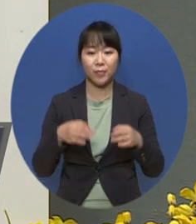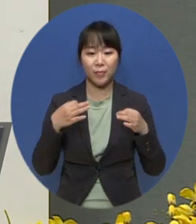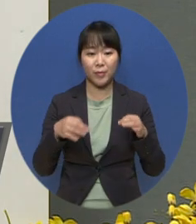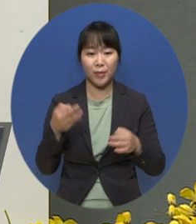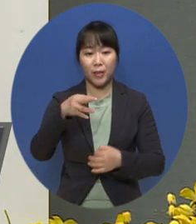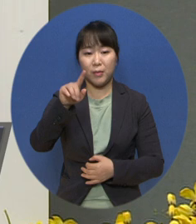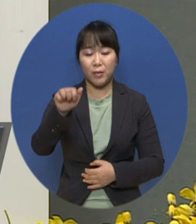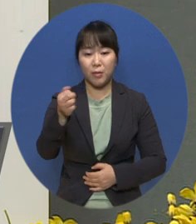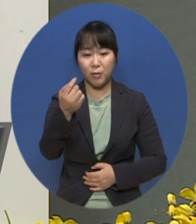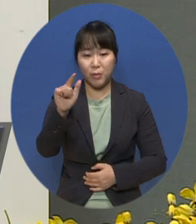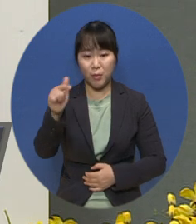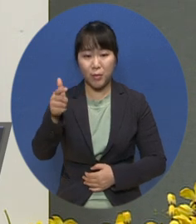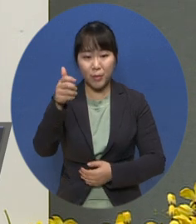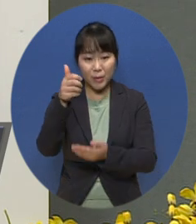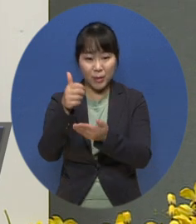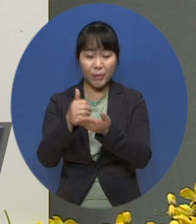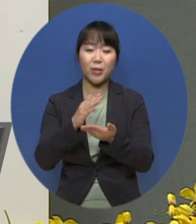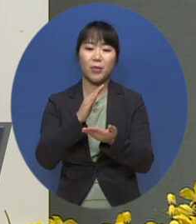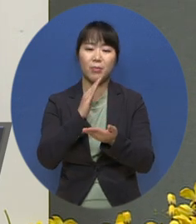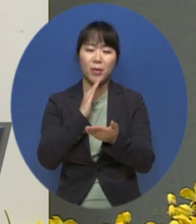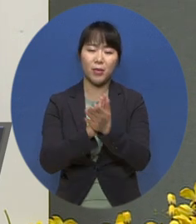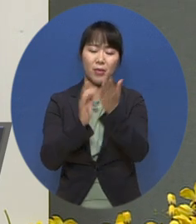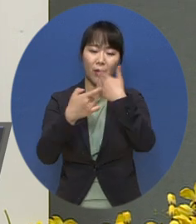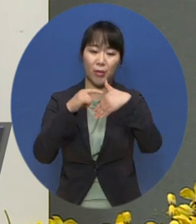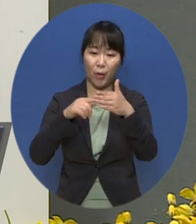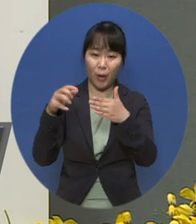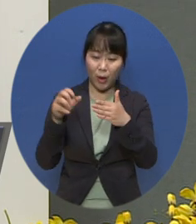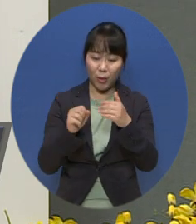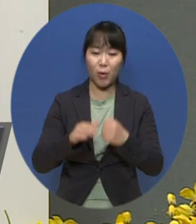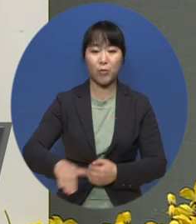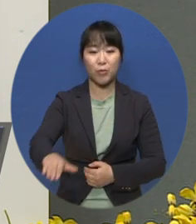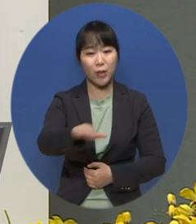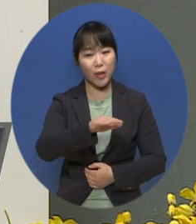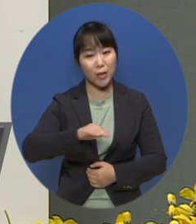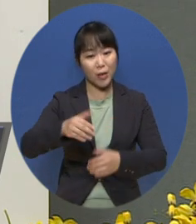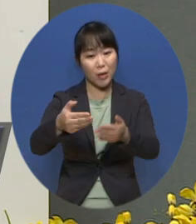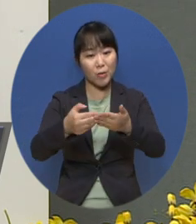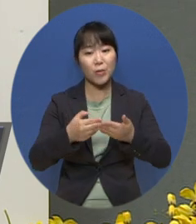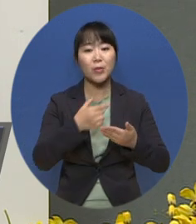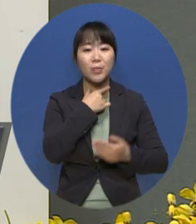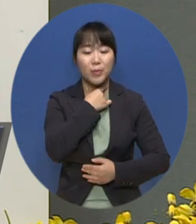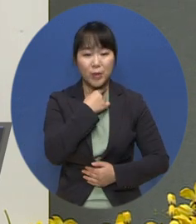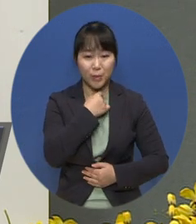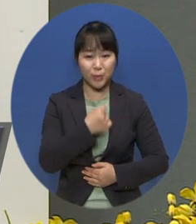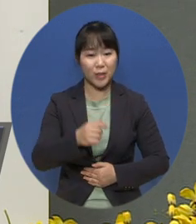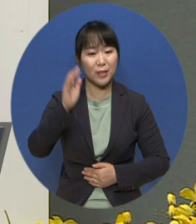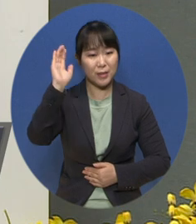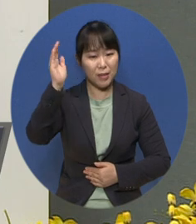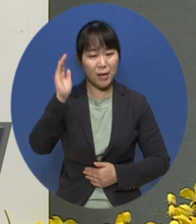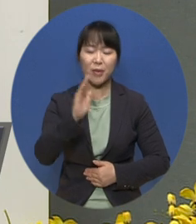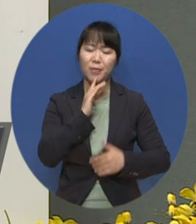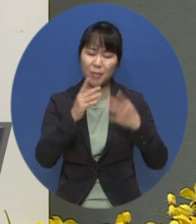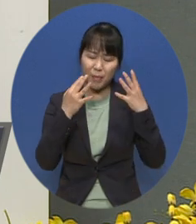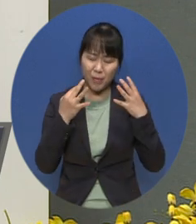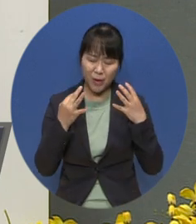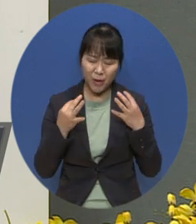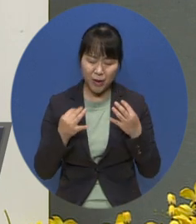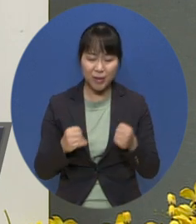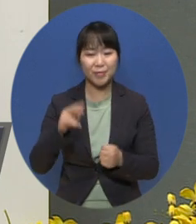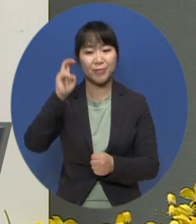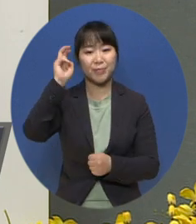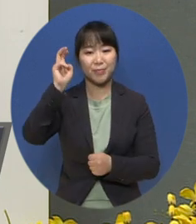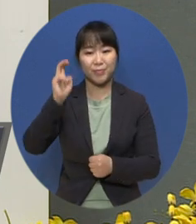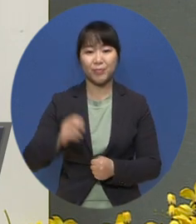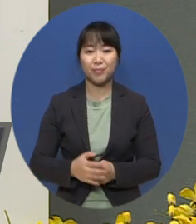콴 회장이 열정적으로 우리에게 해 주시고 싶은 얘기가 많이 있었던 것